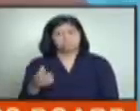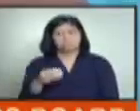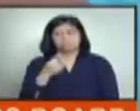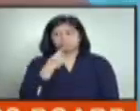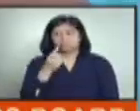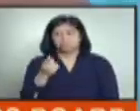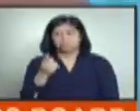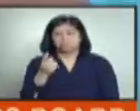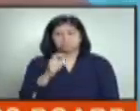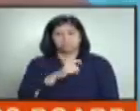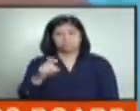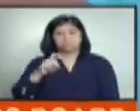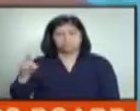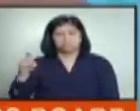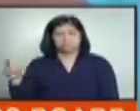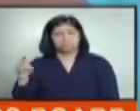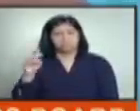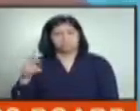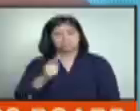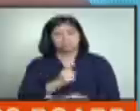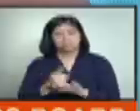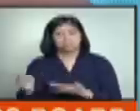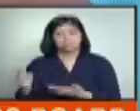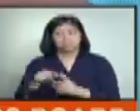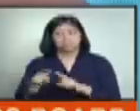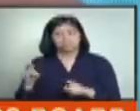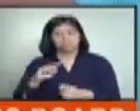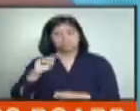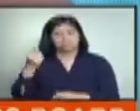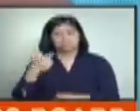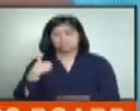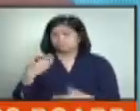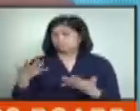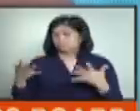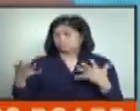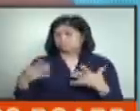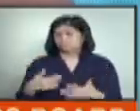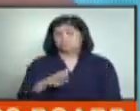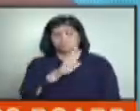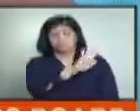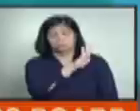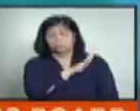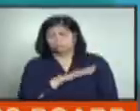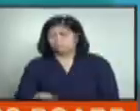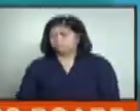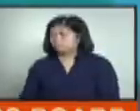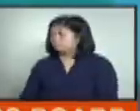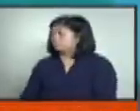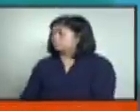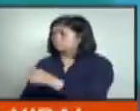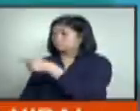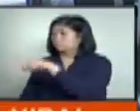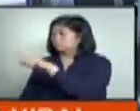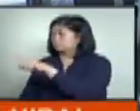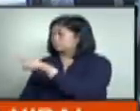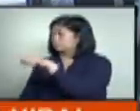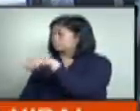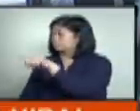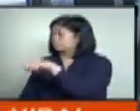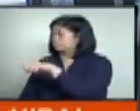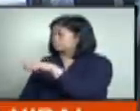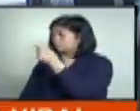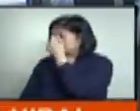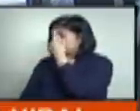ng, sa mga kasalban niya that week. Pero yung first ano, wala pa rin yun. Okay, sandali lang po Sarah. Kayo mga nasa likod,